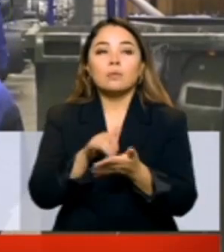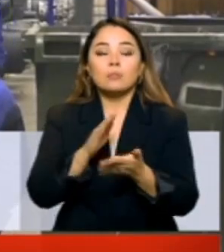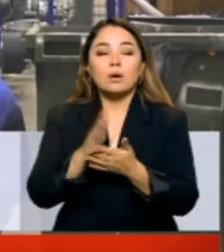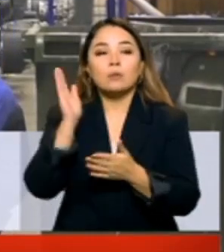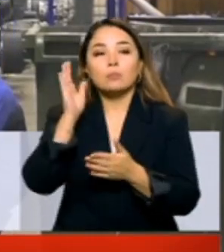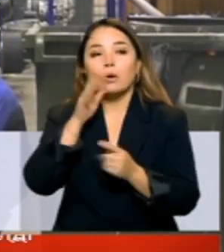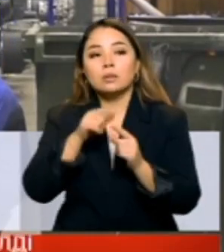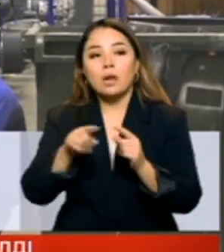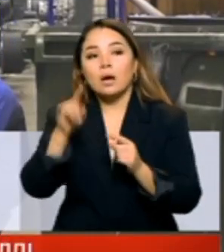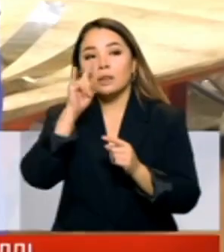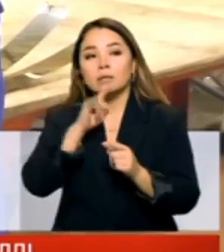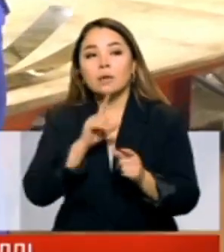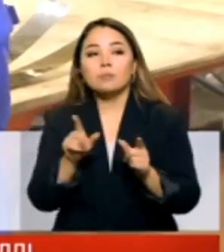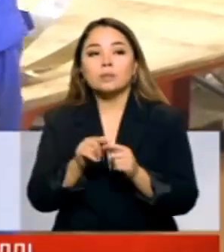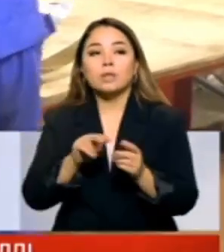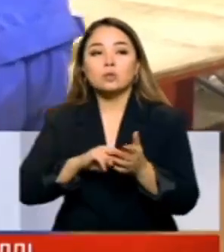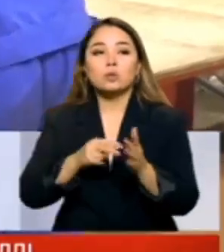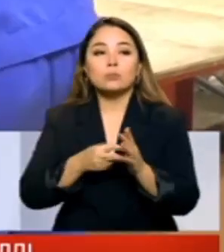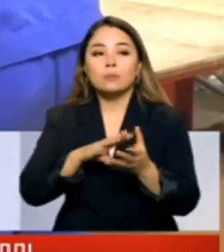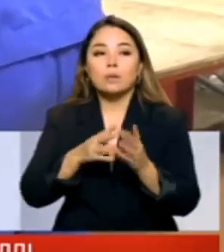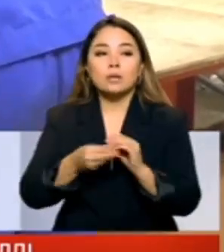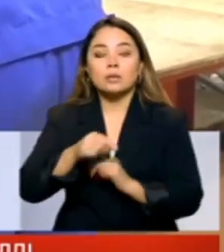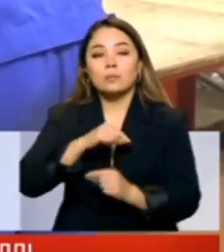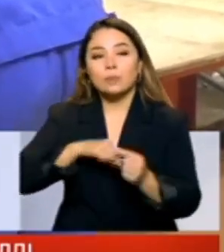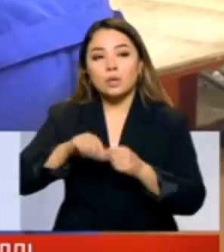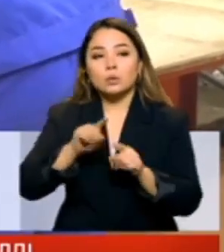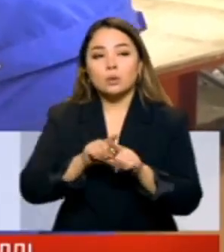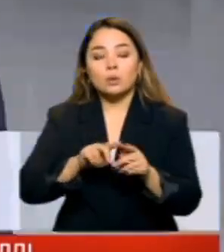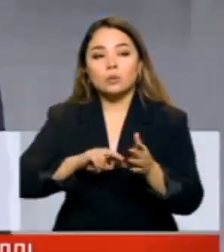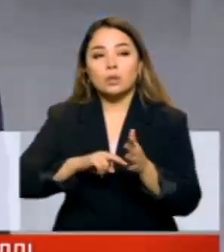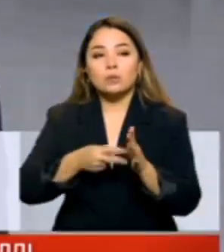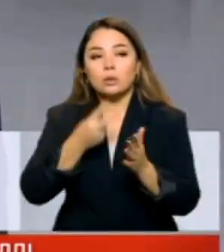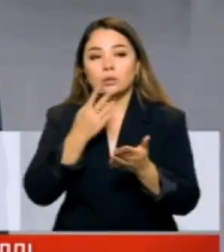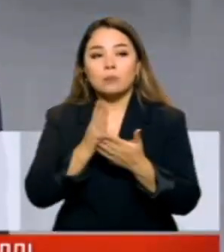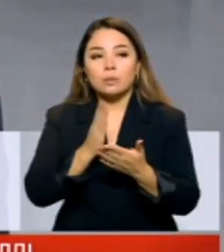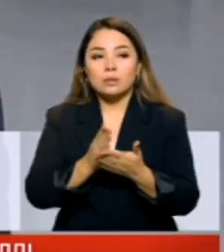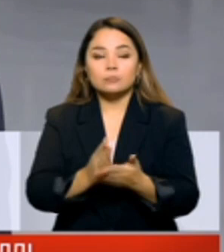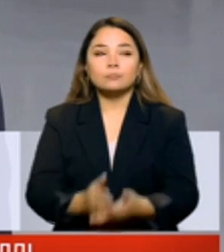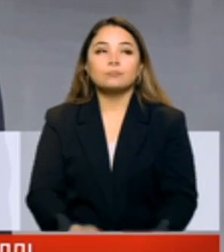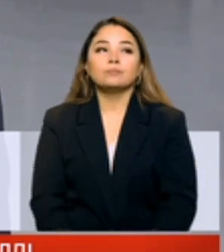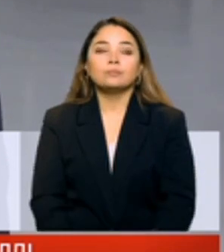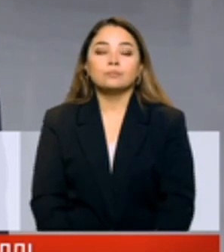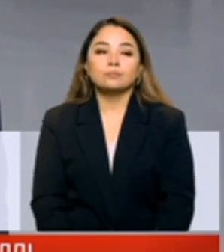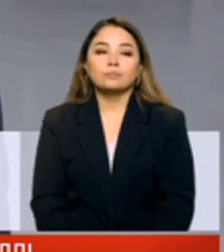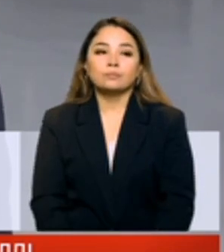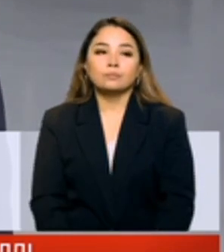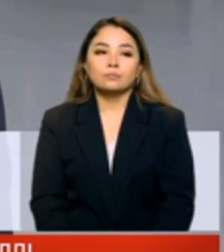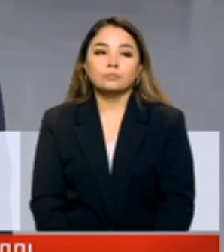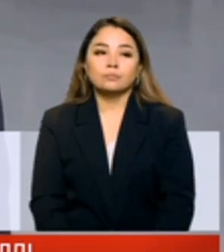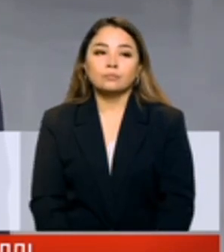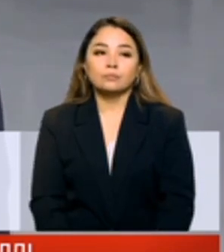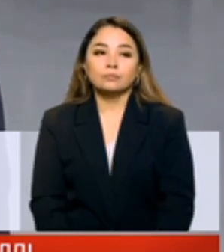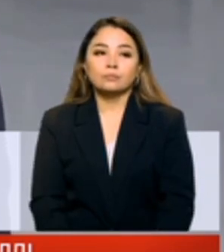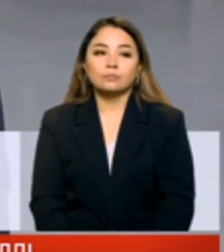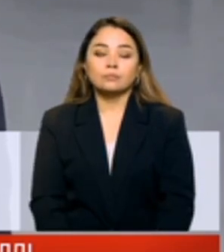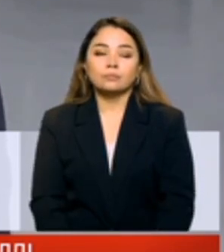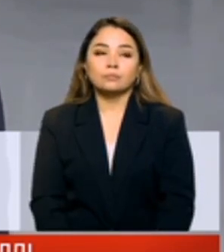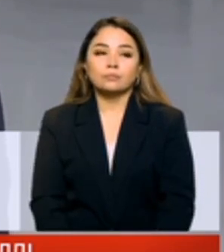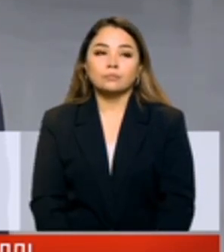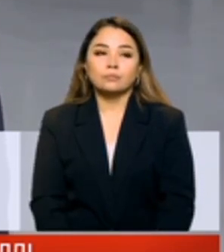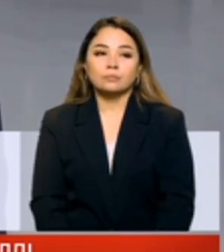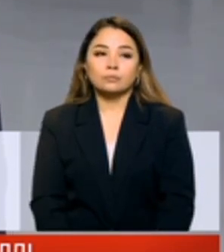алдағы уақытта Қазақстанмен бірлескен кәсіпорындардың санын арттыру көзделуде. Да, мы стали больше покупать у